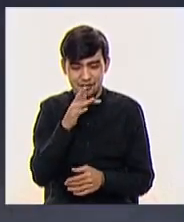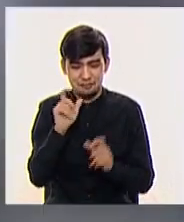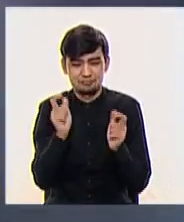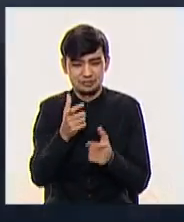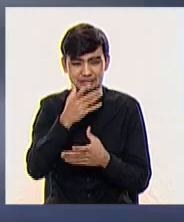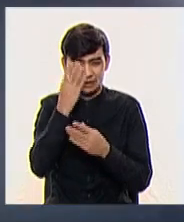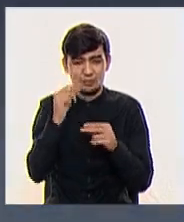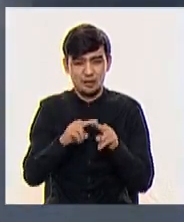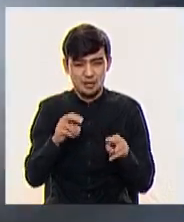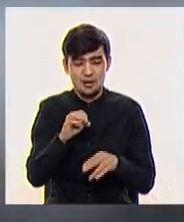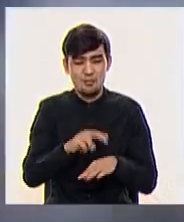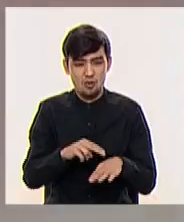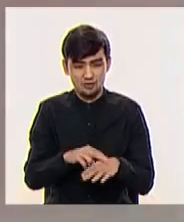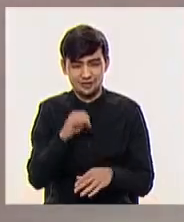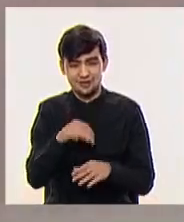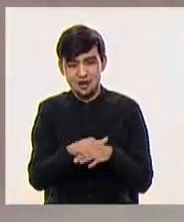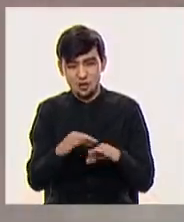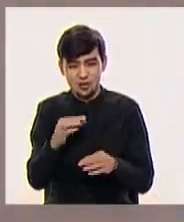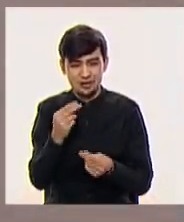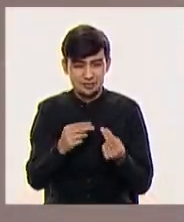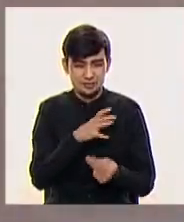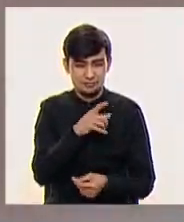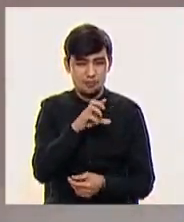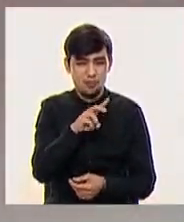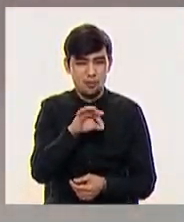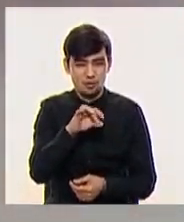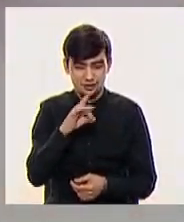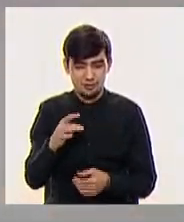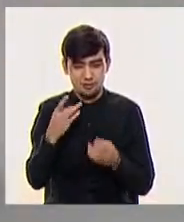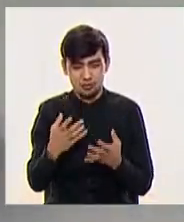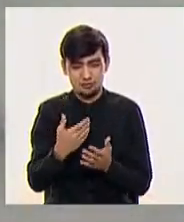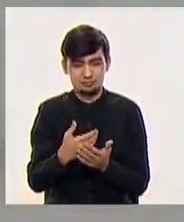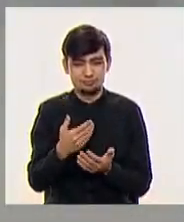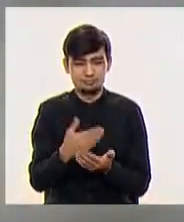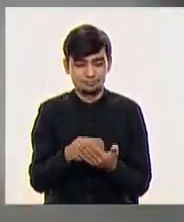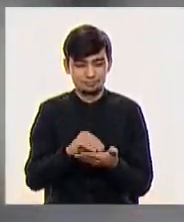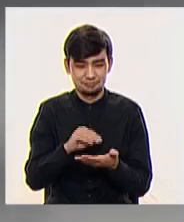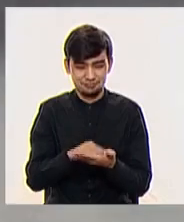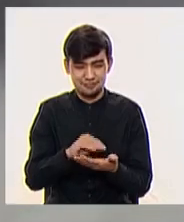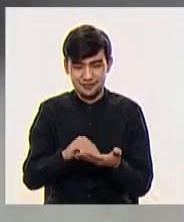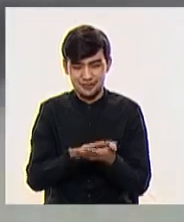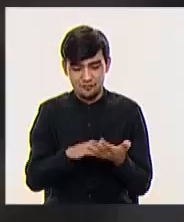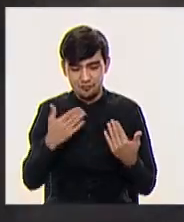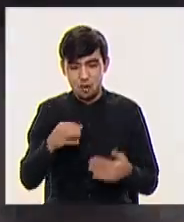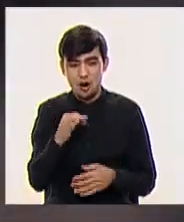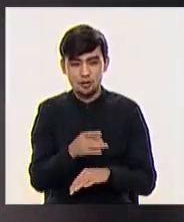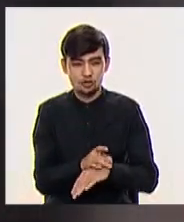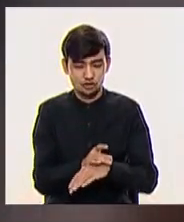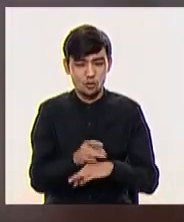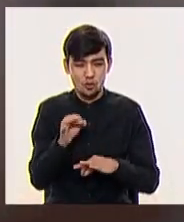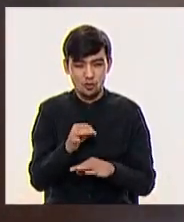кетсе керек. Полиция жұртпен жасырынбақ ойнаған блогерден әзірге тек түсініктеме алғанын мәлімдеді. Ал сағатты